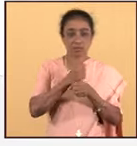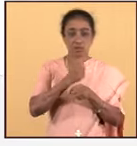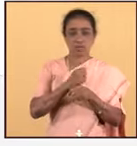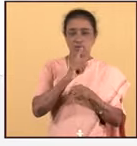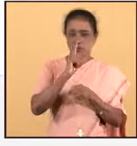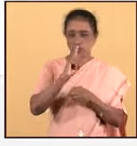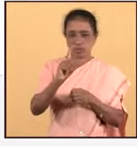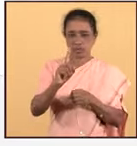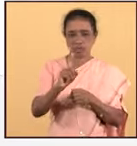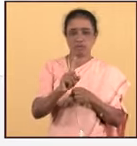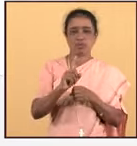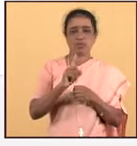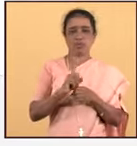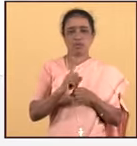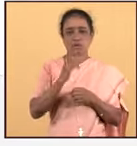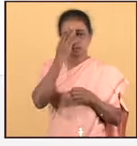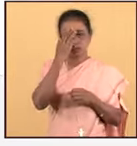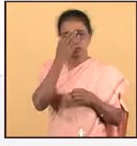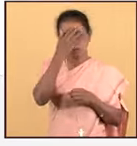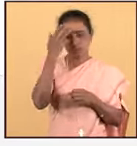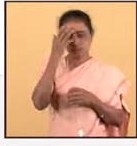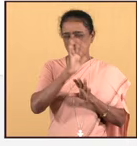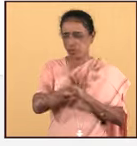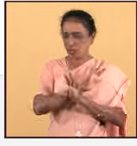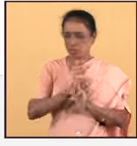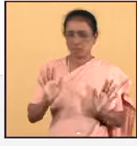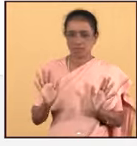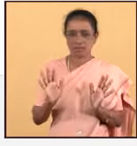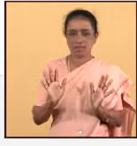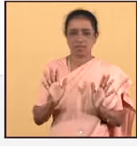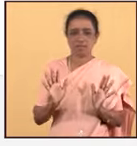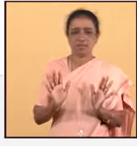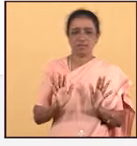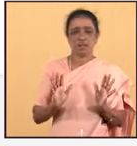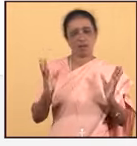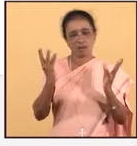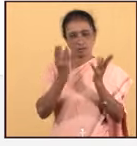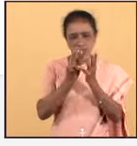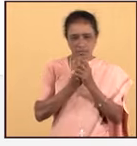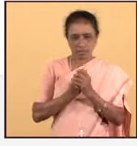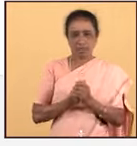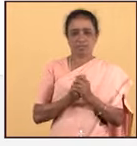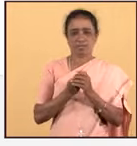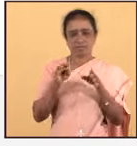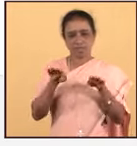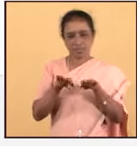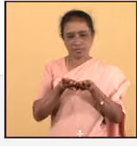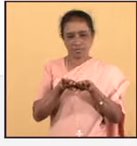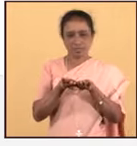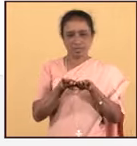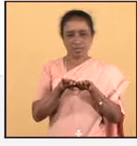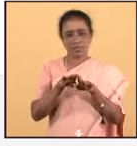குறிப்பிட்ட மதமோ சமயமோ எதுவுமே கிடையாது. இந்திய அரசியலமைப்பு சட்டப்படி எல்லா மதமும்